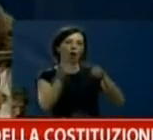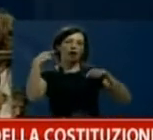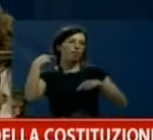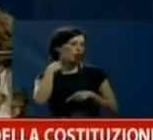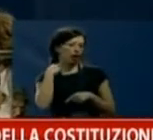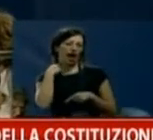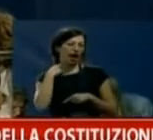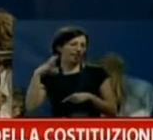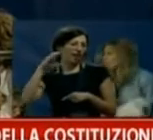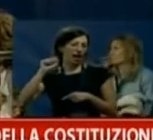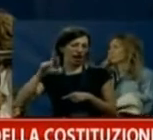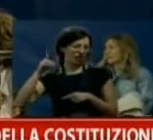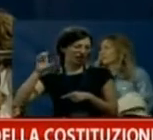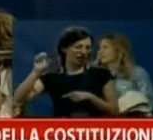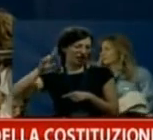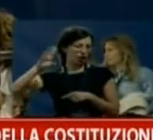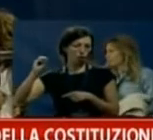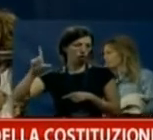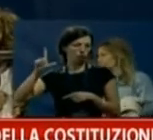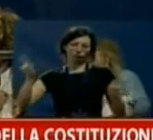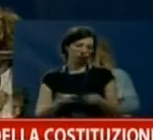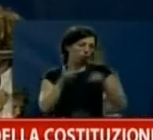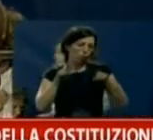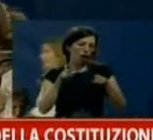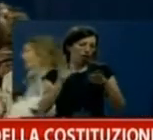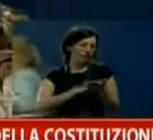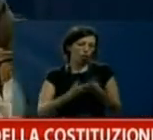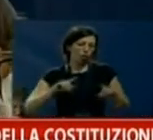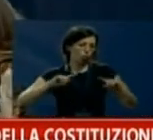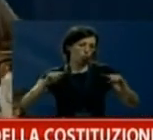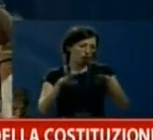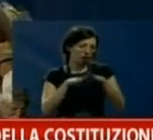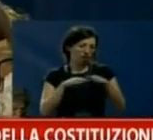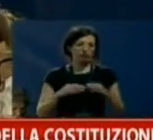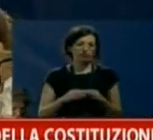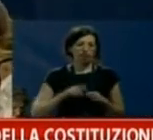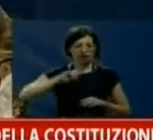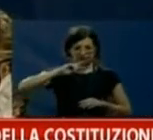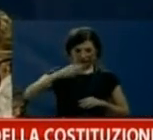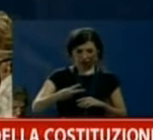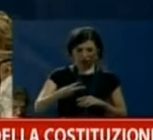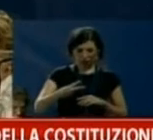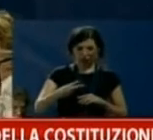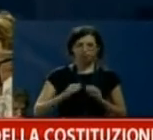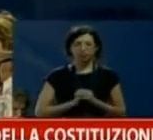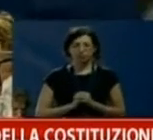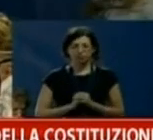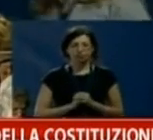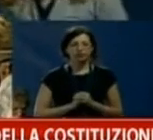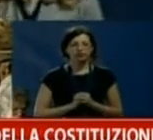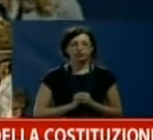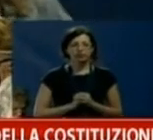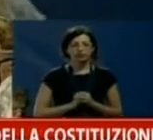che coloro i quali in Parlamento si sarebbero opposti da quel momento in poi a quella legge